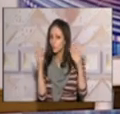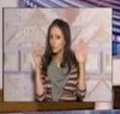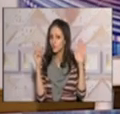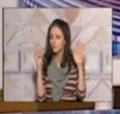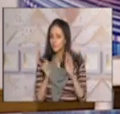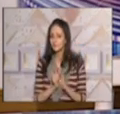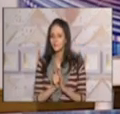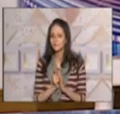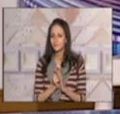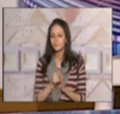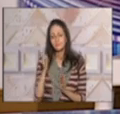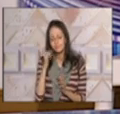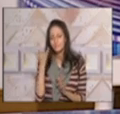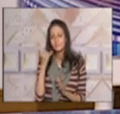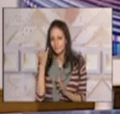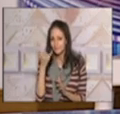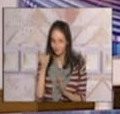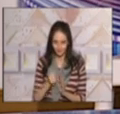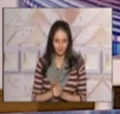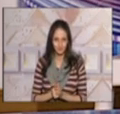نقول بسيطه ومش صعبه.